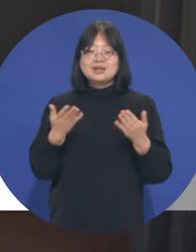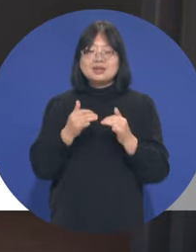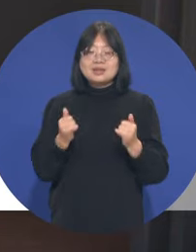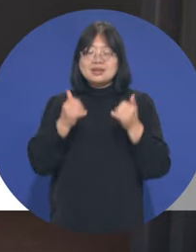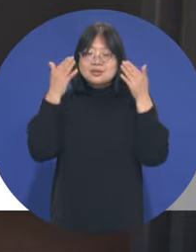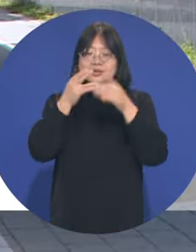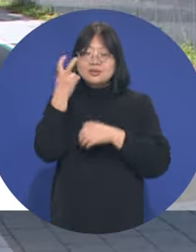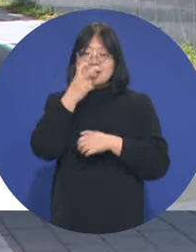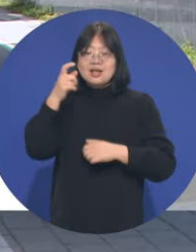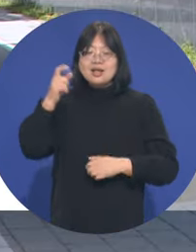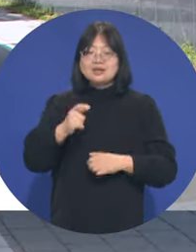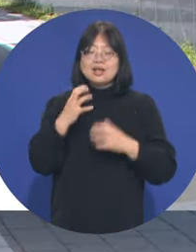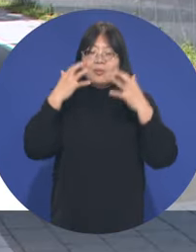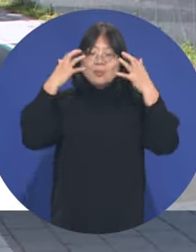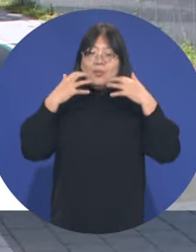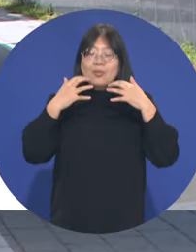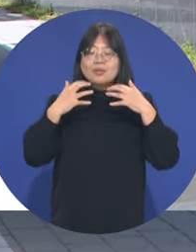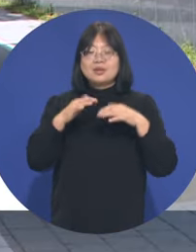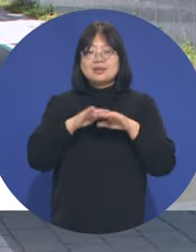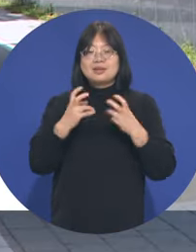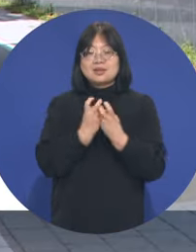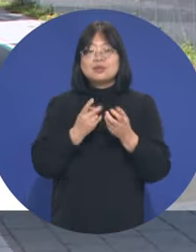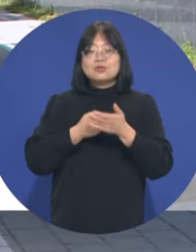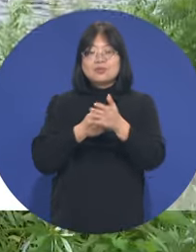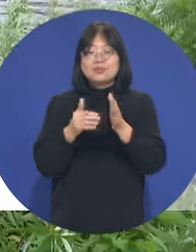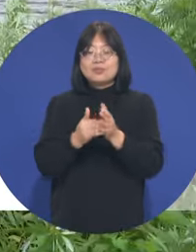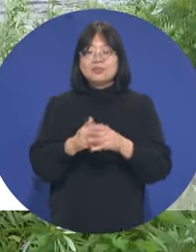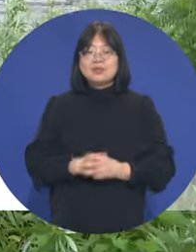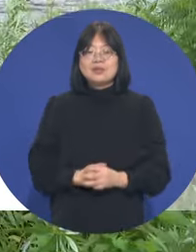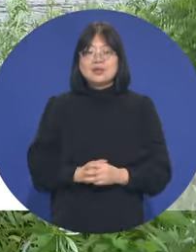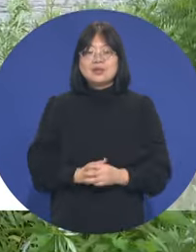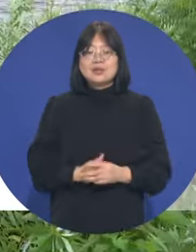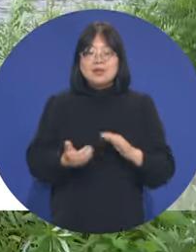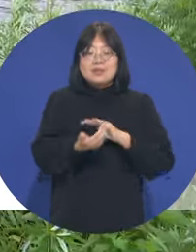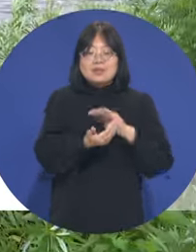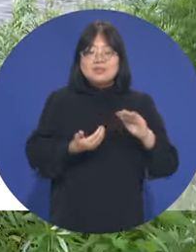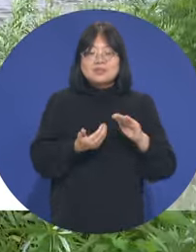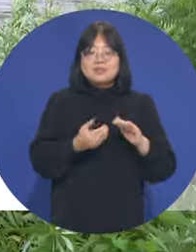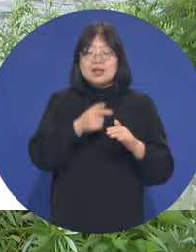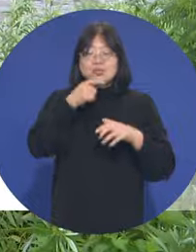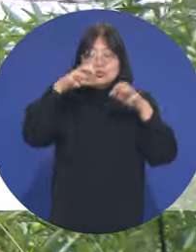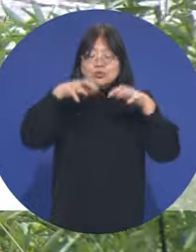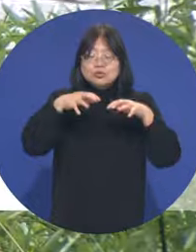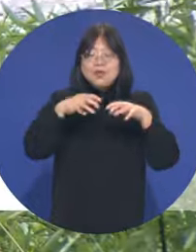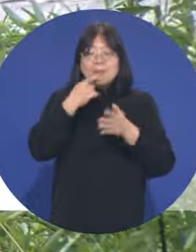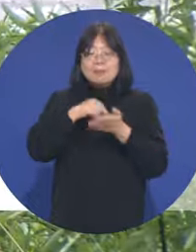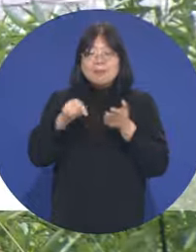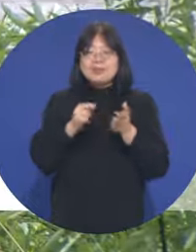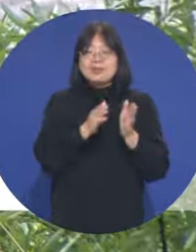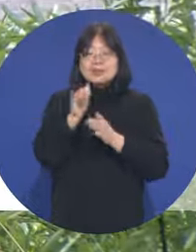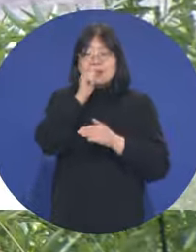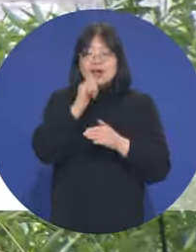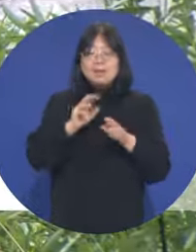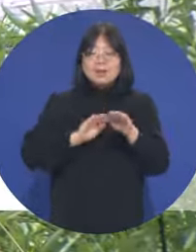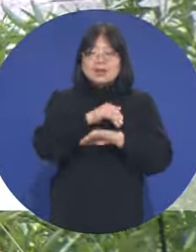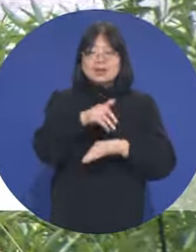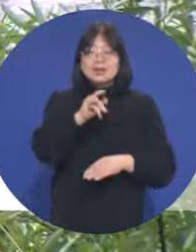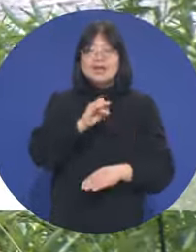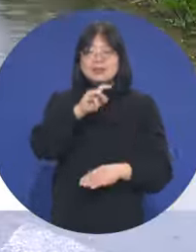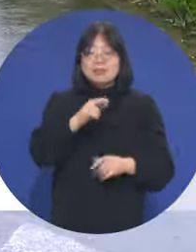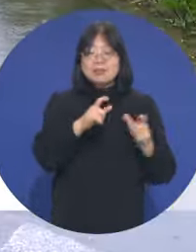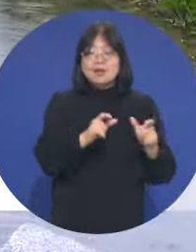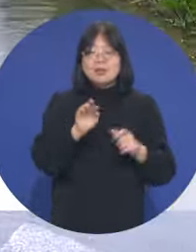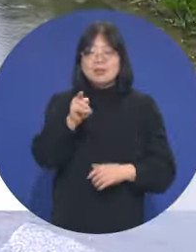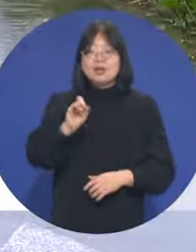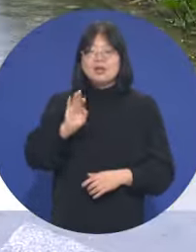관리하는 등 강화된 폭염 대책을 추진했습니다 또 선적인 풍수의 대책을 통해 파주시 장단과 법원